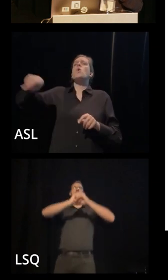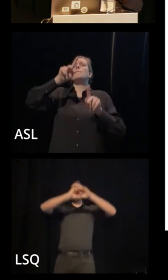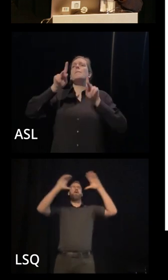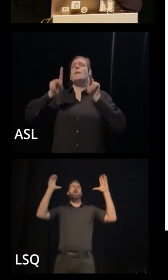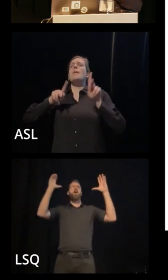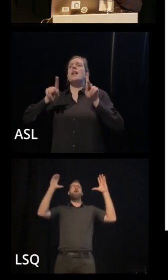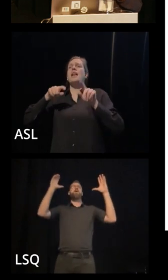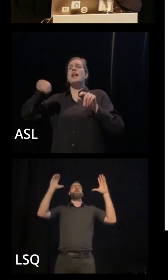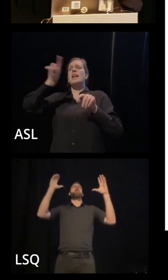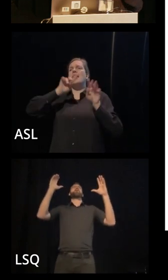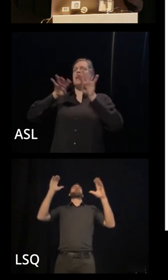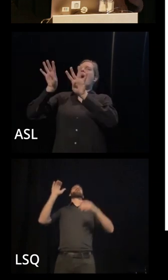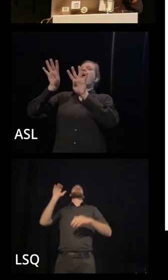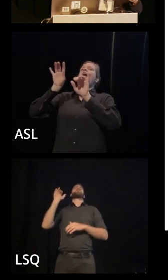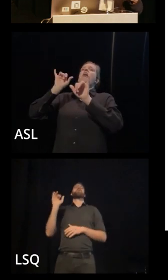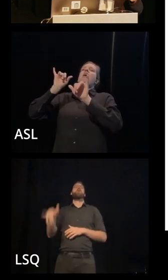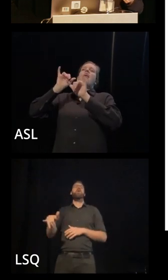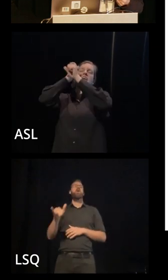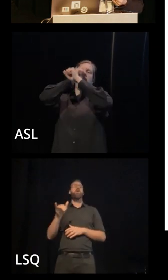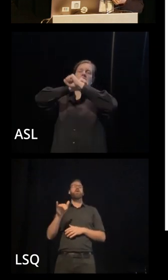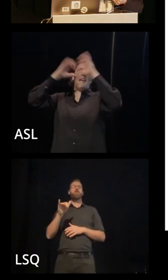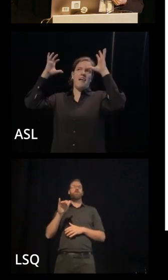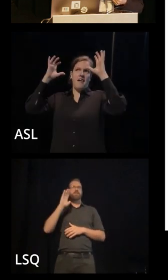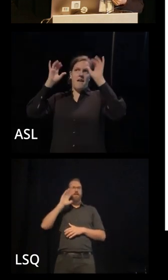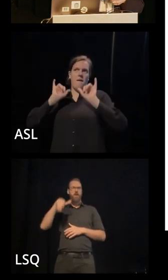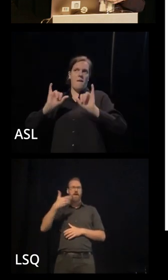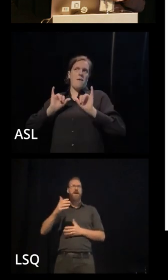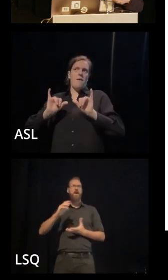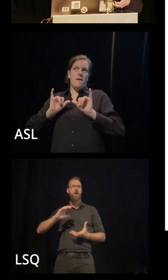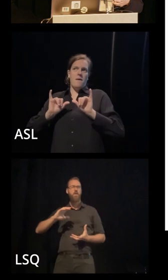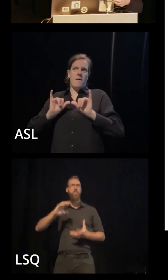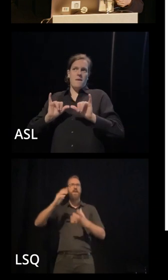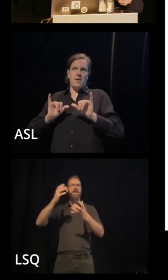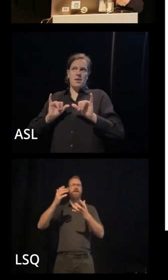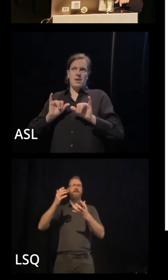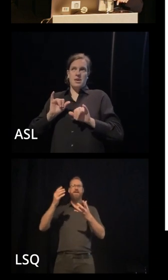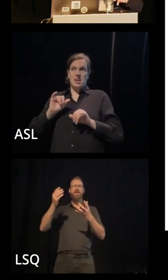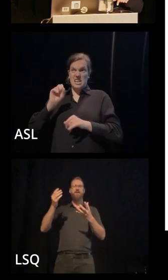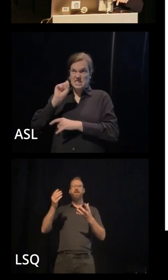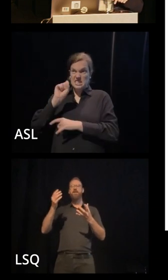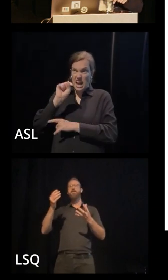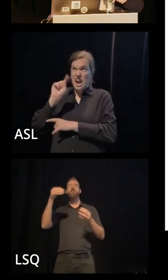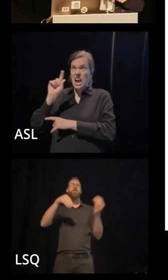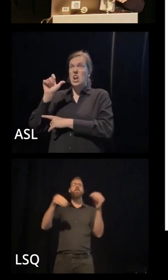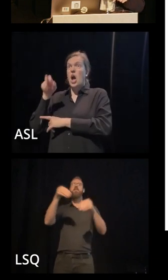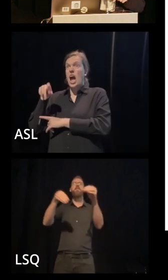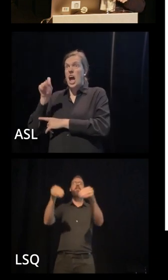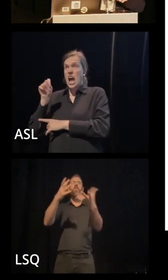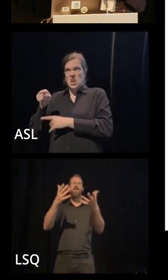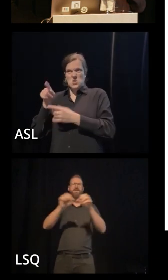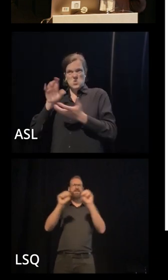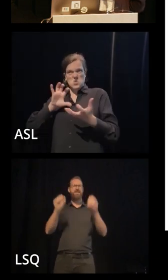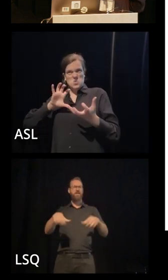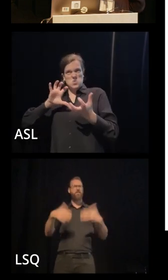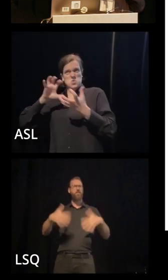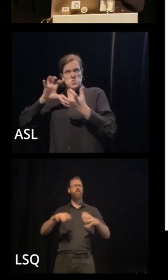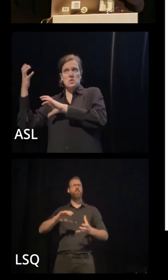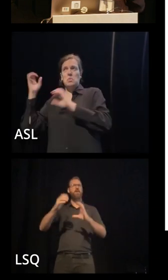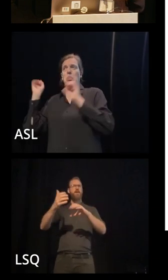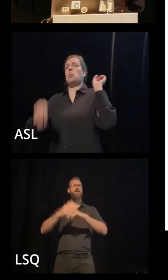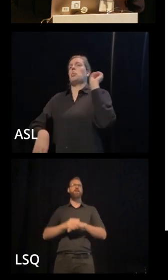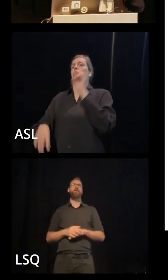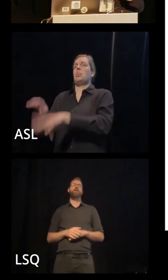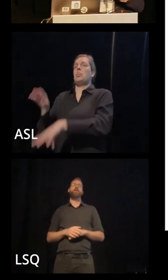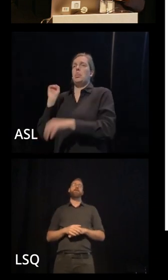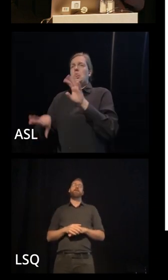une sensation de ce qu'est la complexité du Saint-Laurent en tant qu'écosystème dont on fait partie. C'est l'idée, et j'espère qu'un